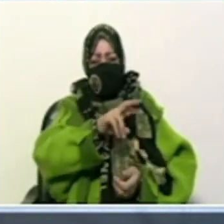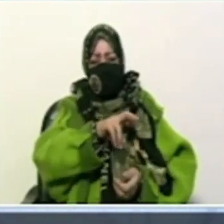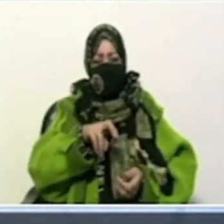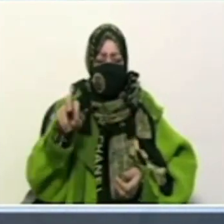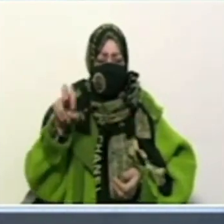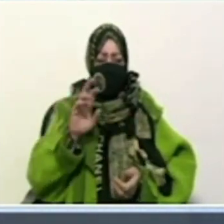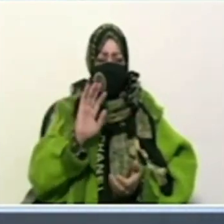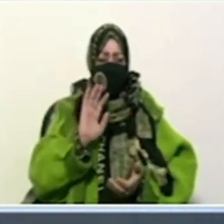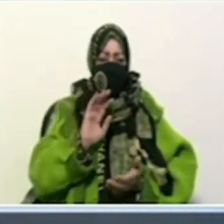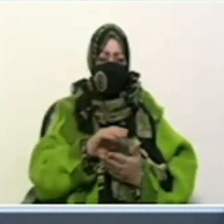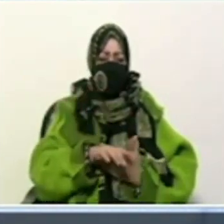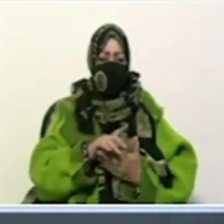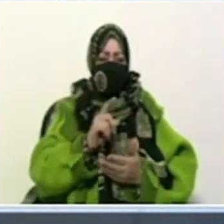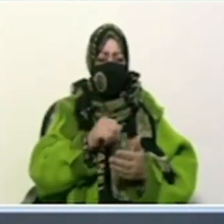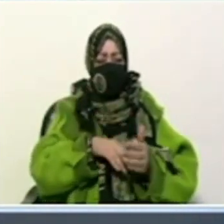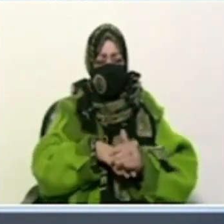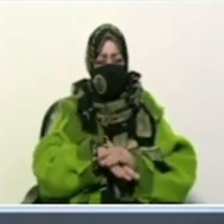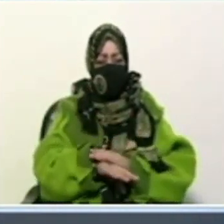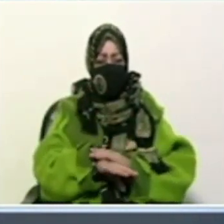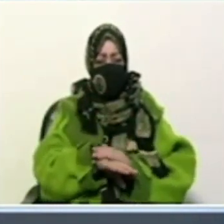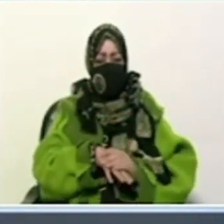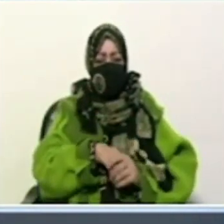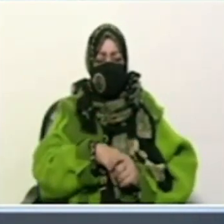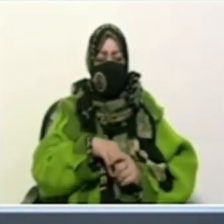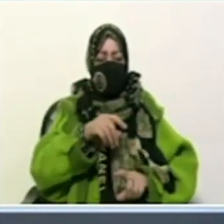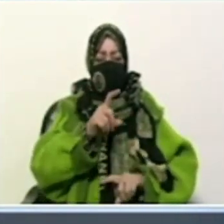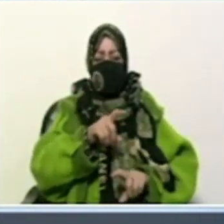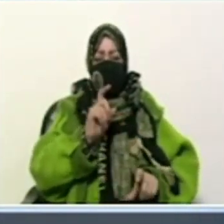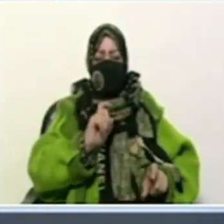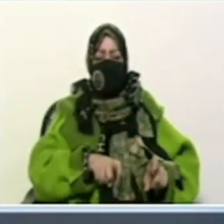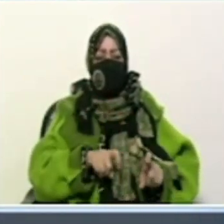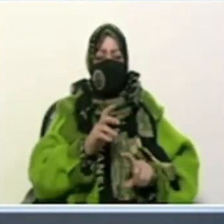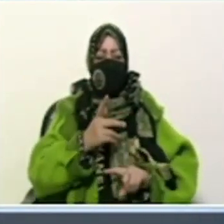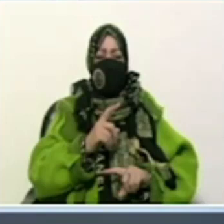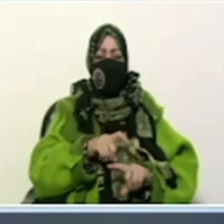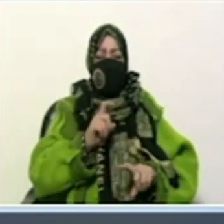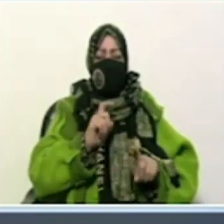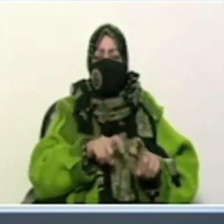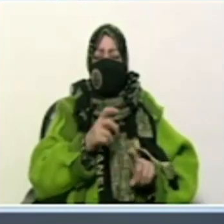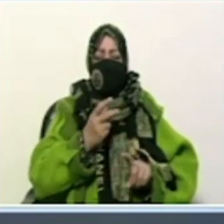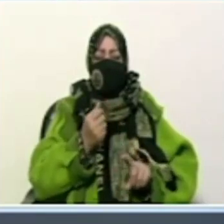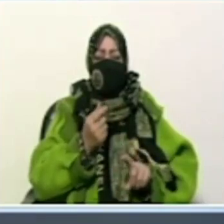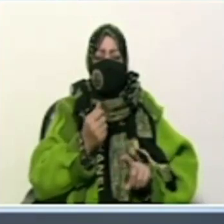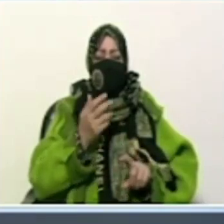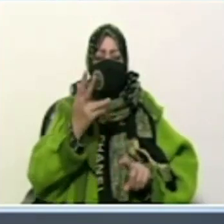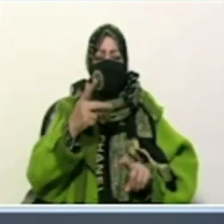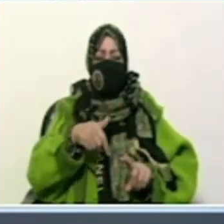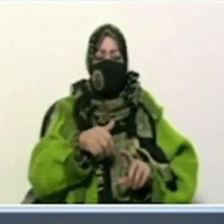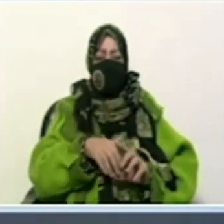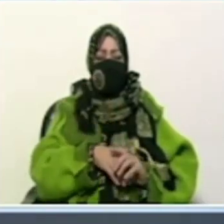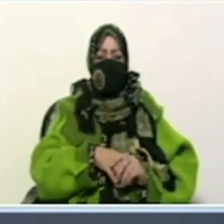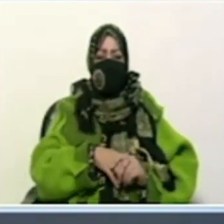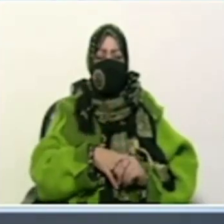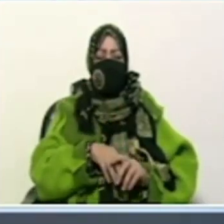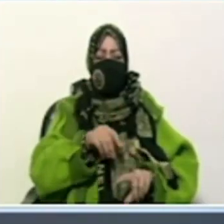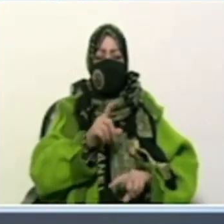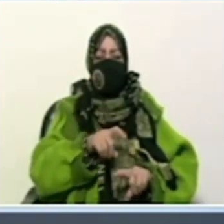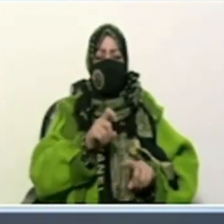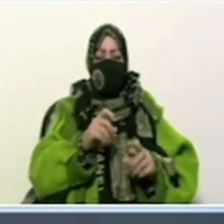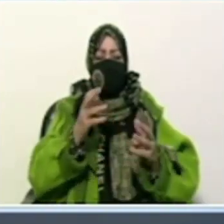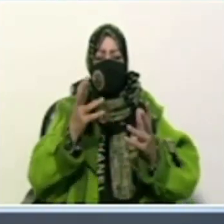بلوغه للنصاب، طبعا تستقبل به الحول بعد النصاب، فإذا حال عليه إذا حال الحول على النصاب